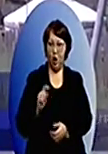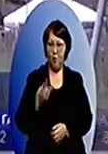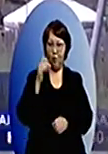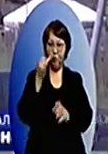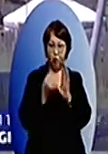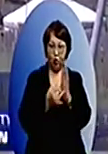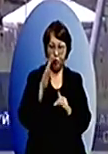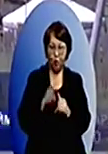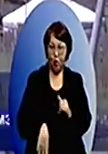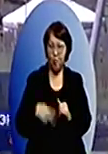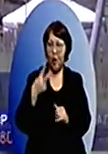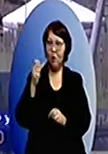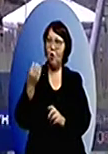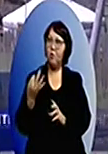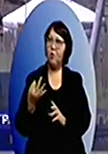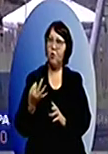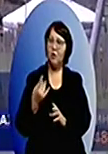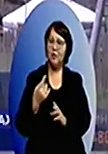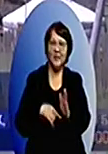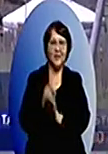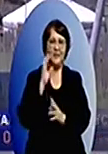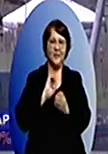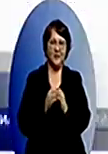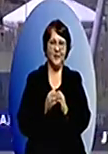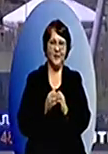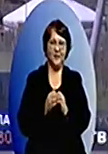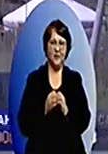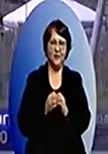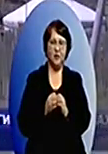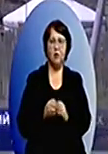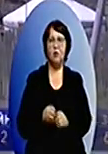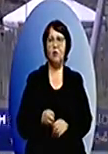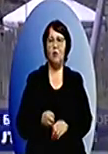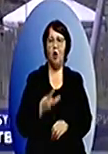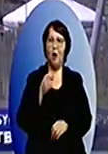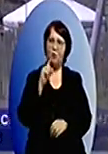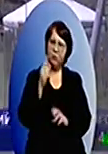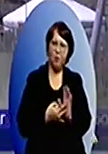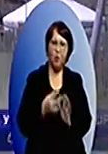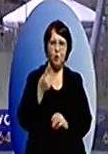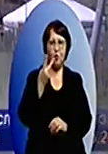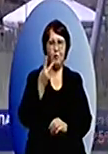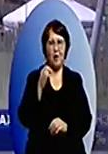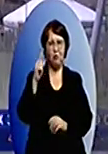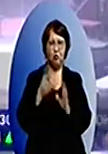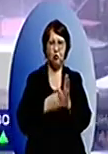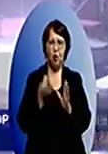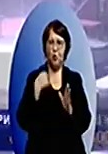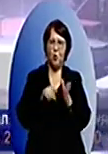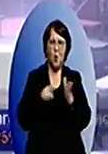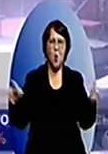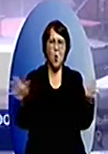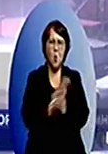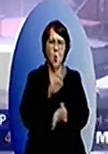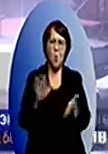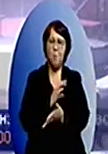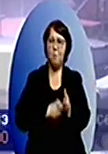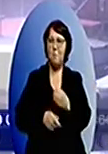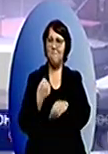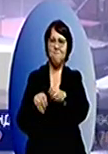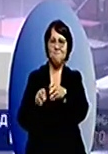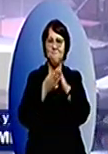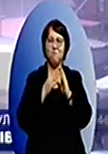тохиолдолд ер нь сонгон арахын дүүр 3 ажилчс гарчна гэсэн төлөвлөгөөтэй байна. 18-19 онд юм багтаа гэсэн төлөвлөгөөтэй байна. Маш шиху байна. Сонгон арахын дүүргийн хэмжээнд